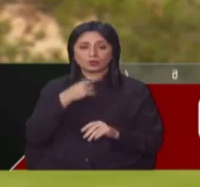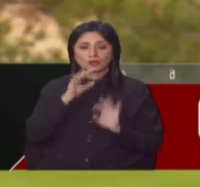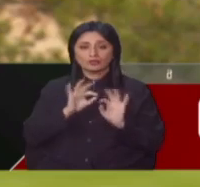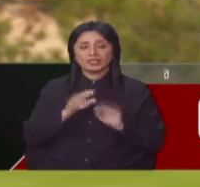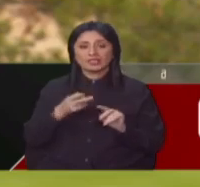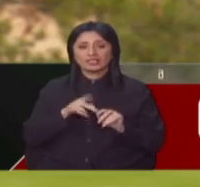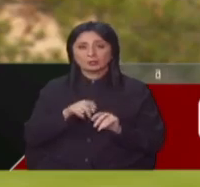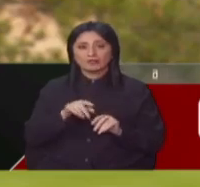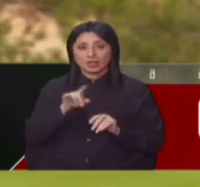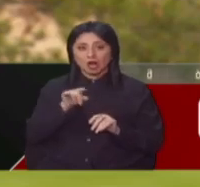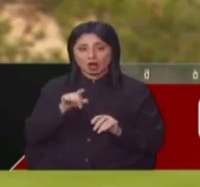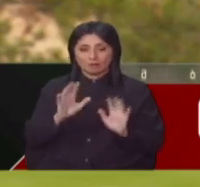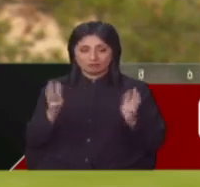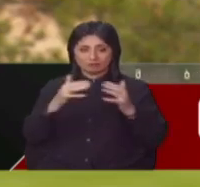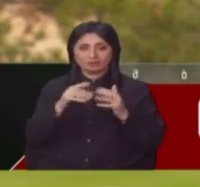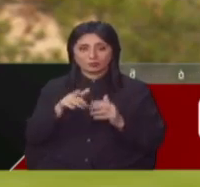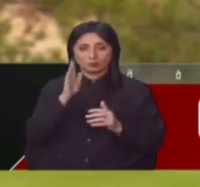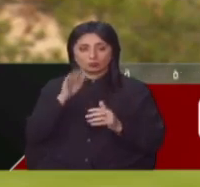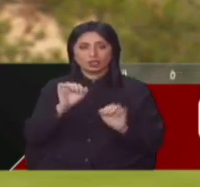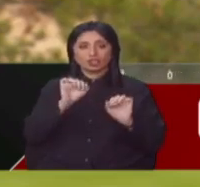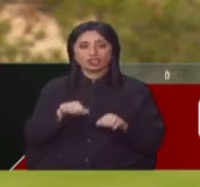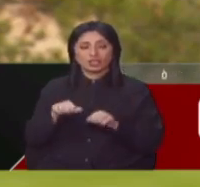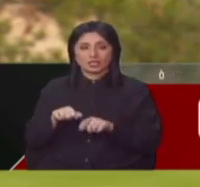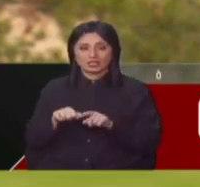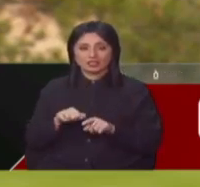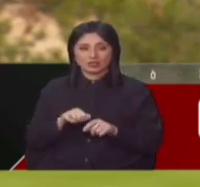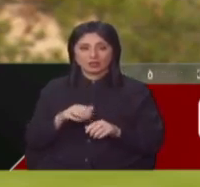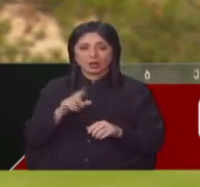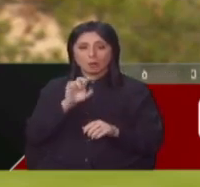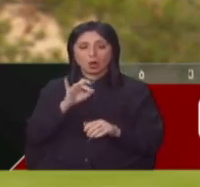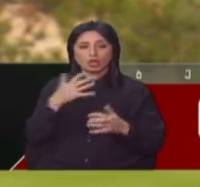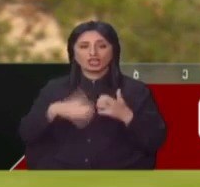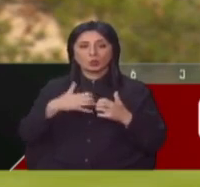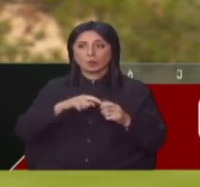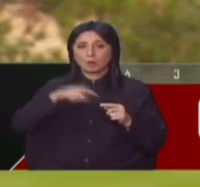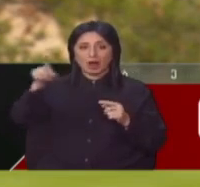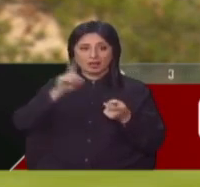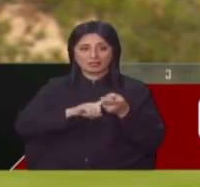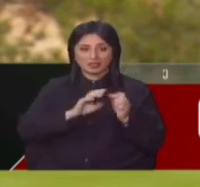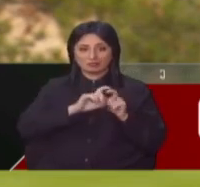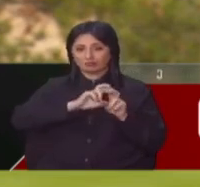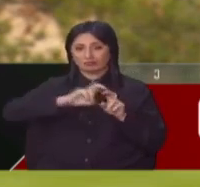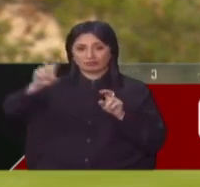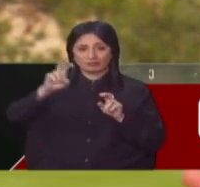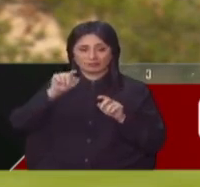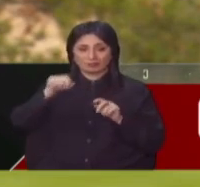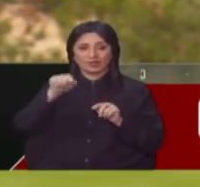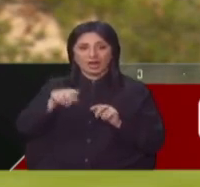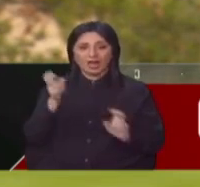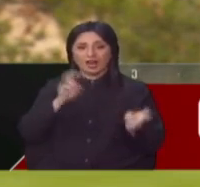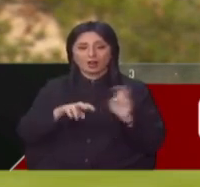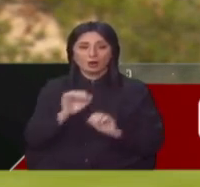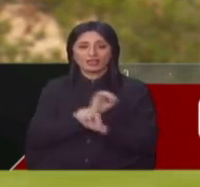აღინიშნო ის, რომ აღნიშნულ კომპლექსს ექნება შესაძლებლობა ბოტანიკურ ბაღთან ქონდეს კავშირები და აქ